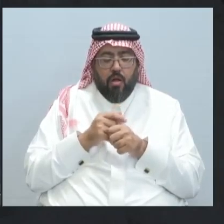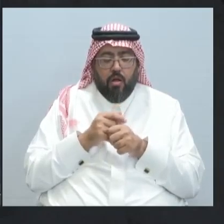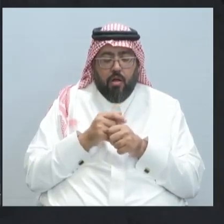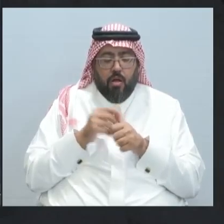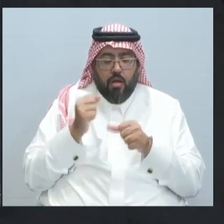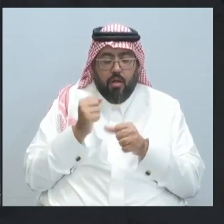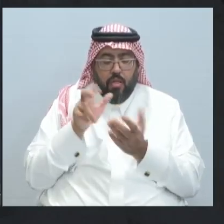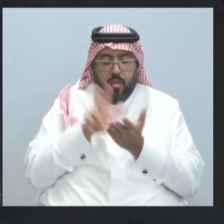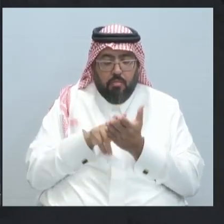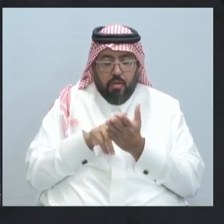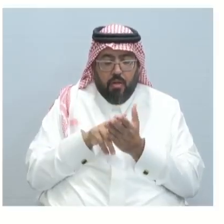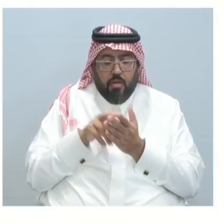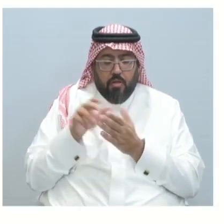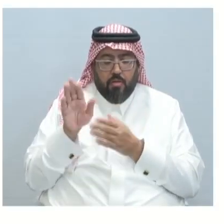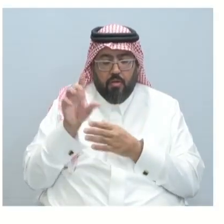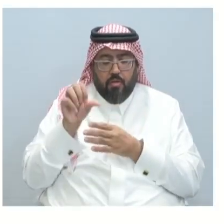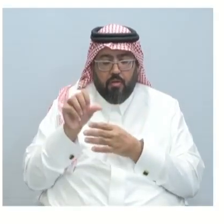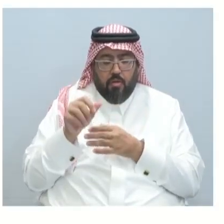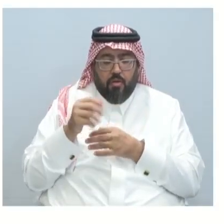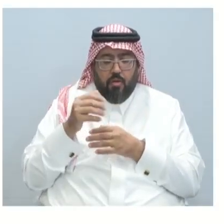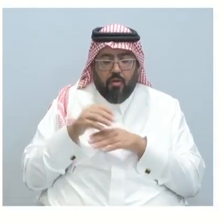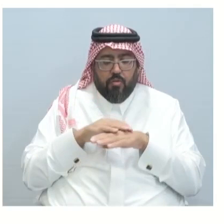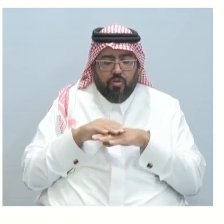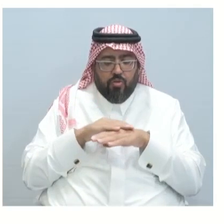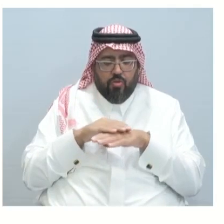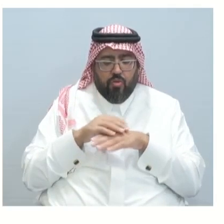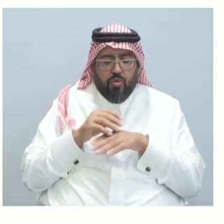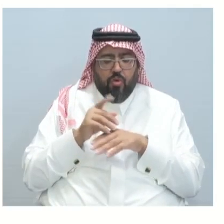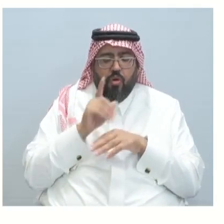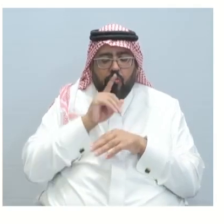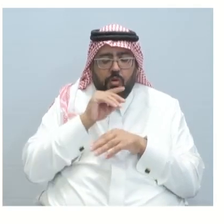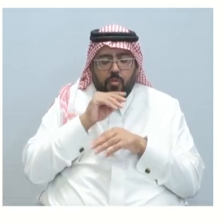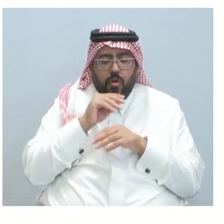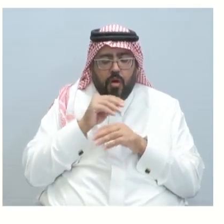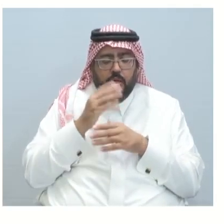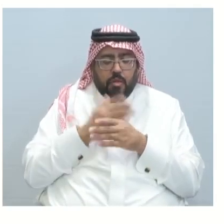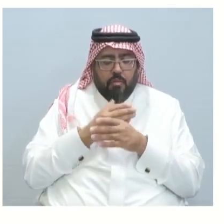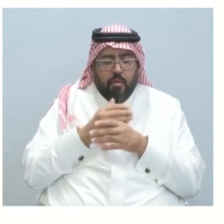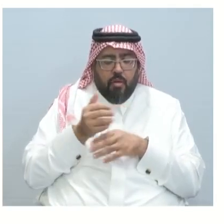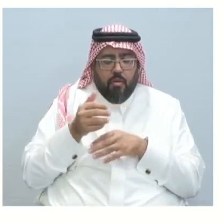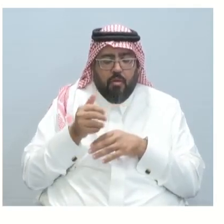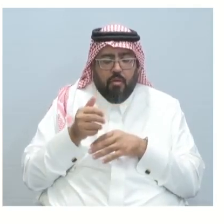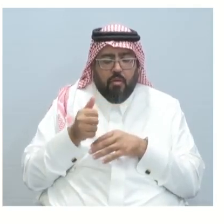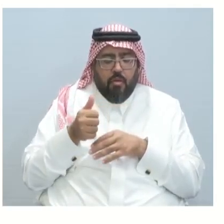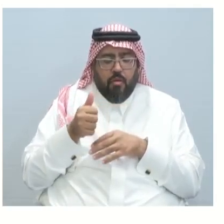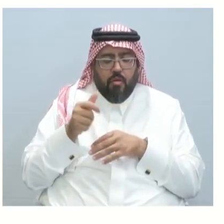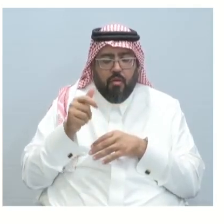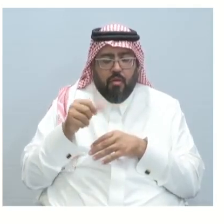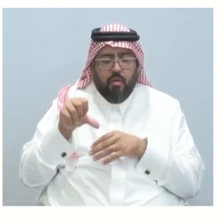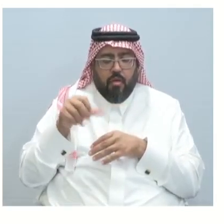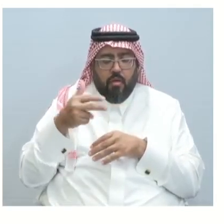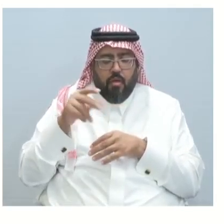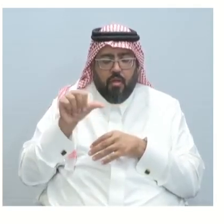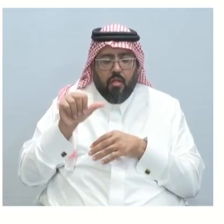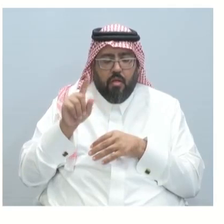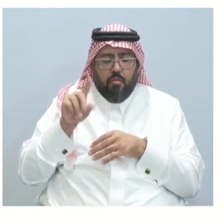والاعمال السلوكيه اراعي مشاعر والدي فلا اتسبب في اغضابه ما من اليوم فكر في